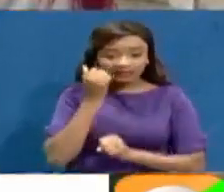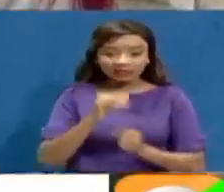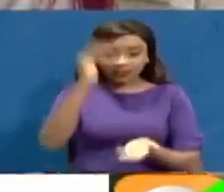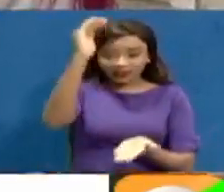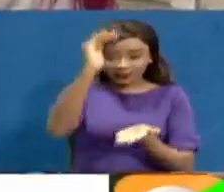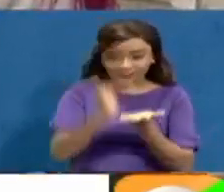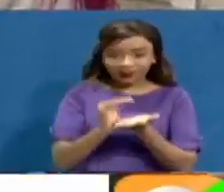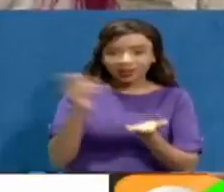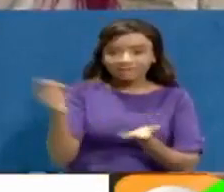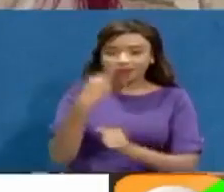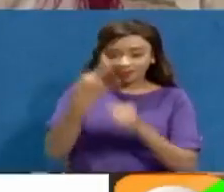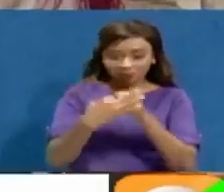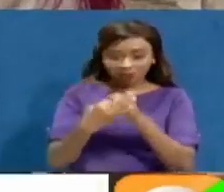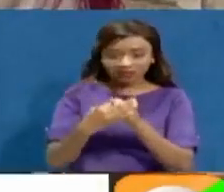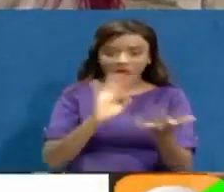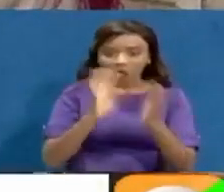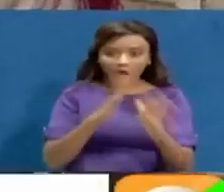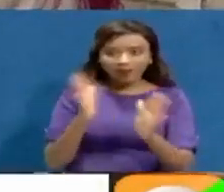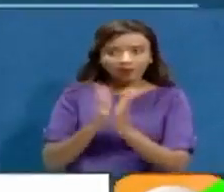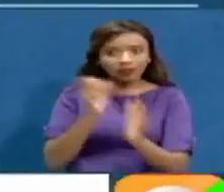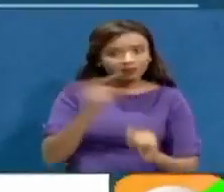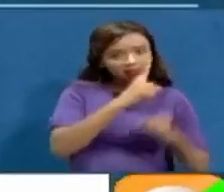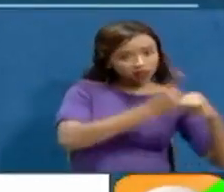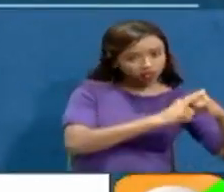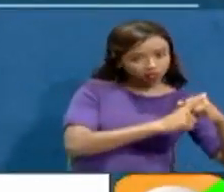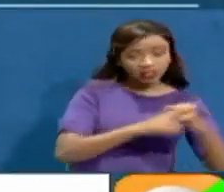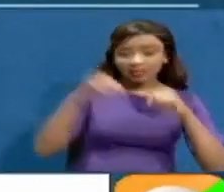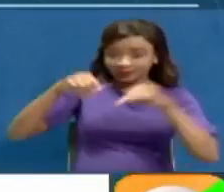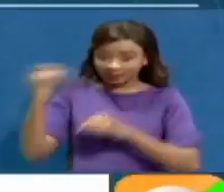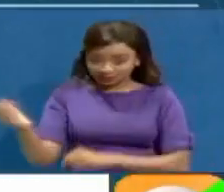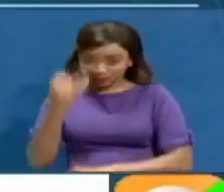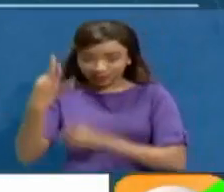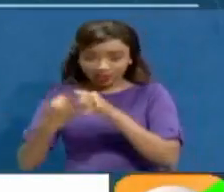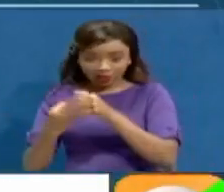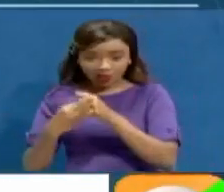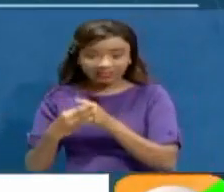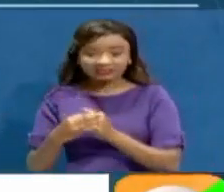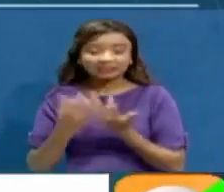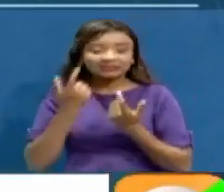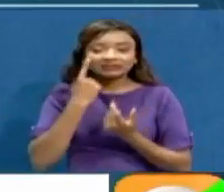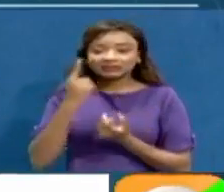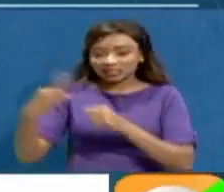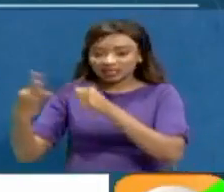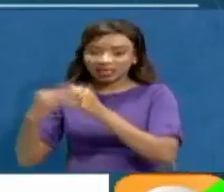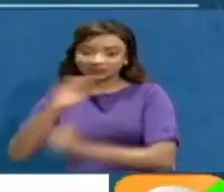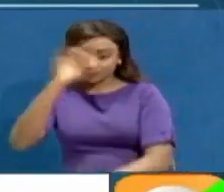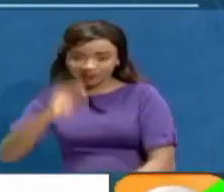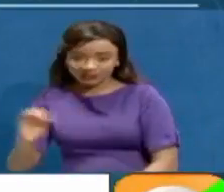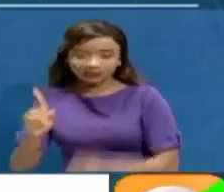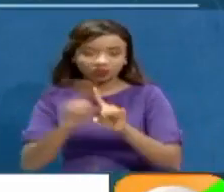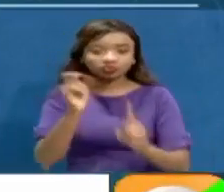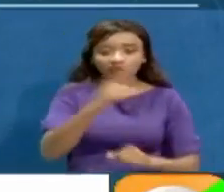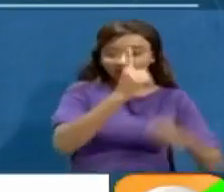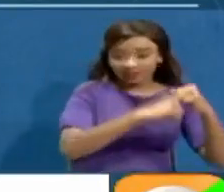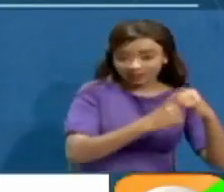imepungua katika mwezi wa Agosti ikilinganishwa na Juni. Mwezi huu asilimia ya maambukizi ni 8, huku mwezi Juni